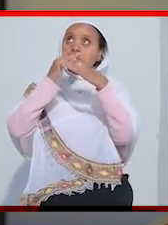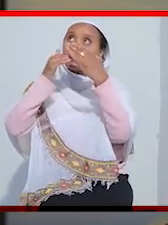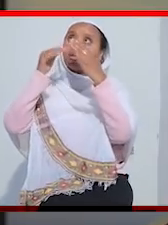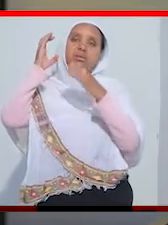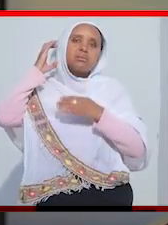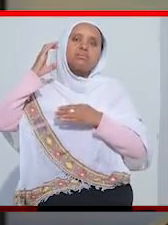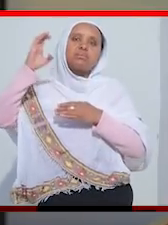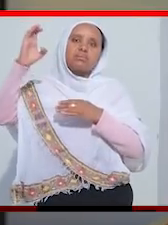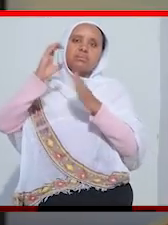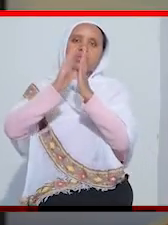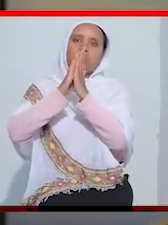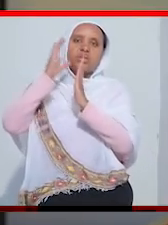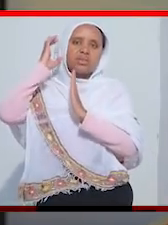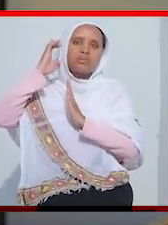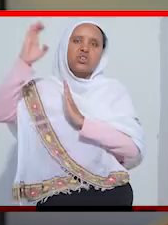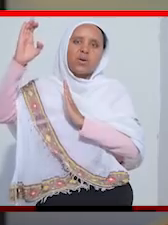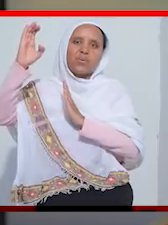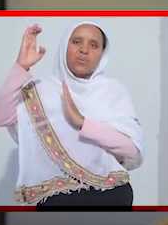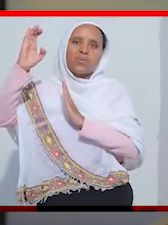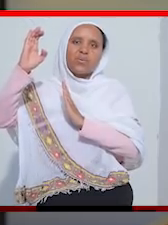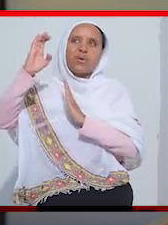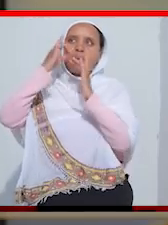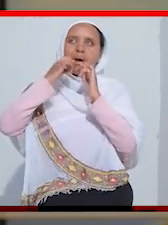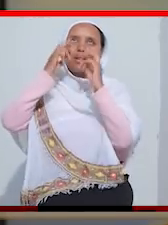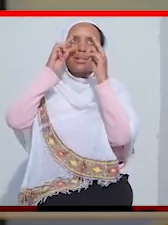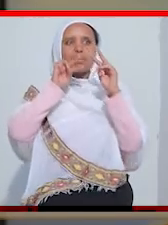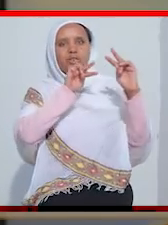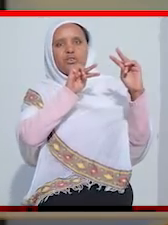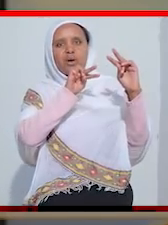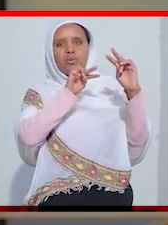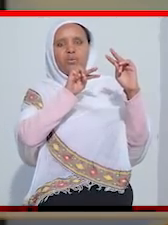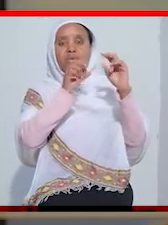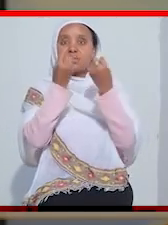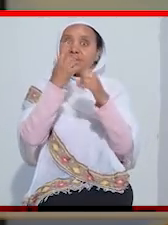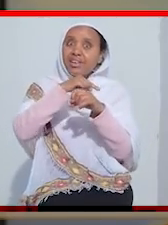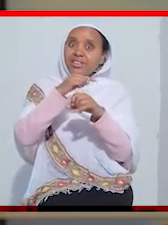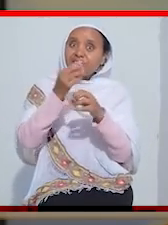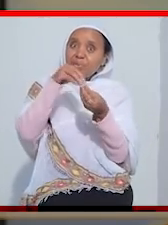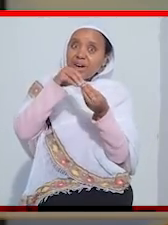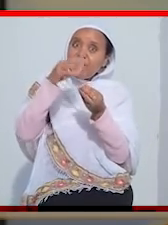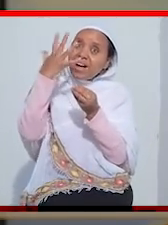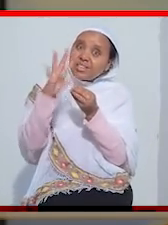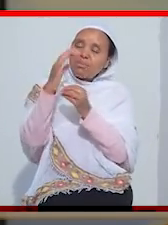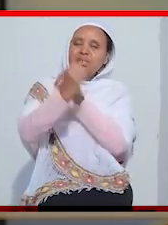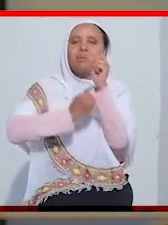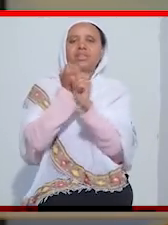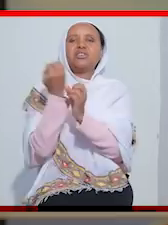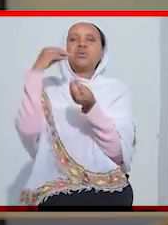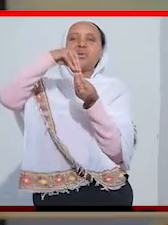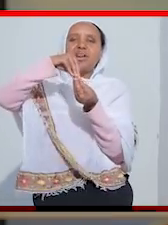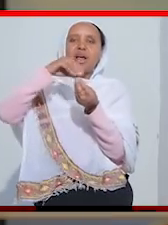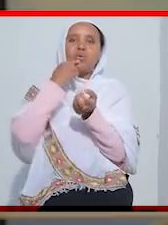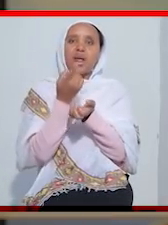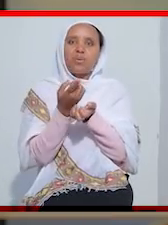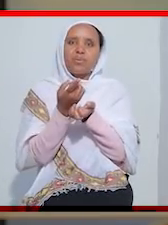እያነባ ባለቀሰበት ሰዓት ሰማይኩ ጸሎተከ ወርኢኩ አንባከ፣ ጸሎትህን ሰምቻለሁ እንባህን ተመልክቻለሁ። ስንት ቀን ጨምሬልሃለሁ